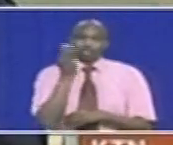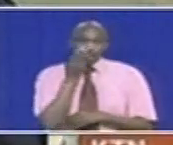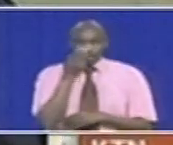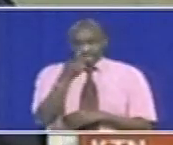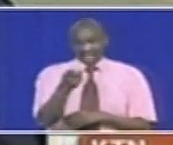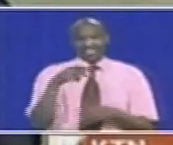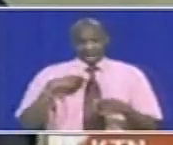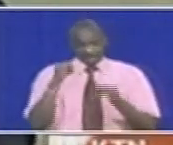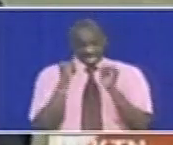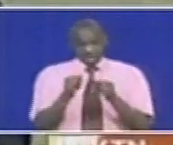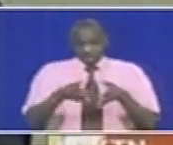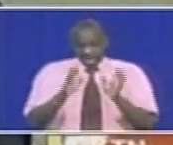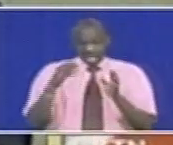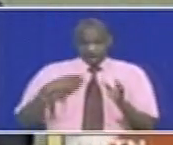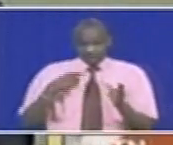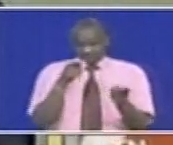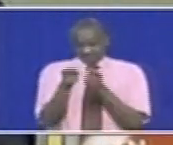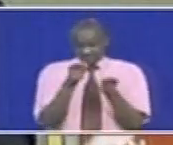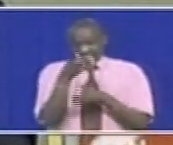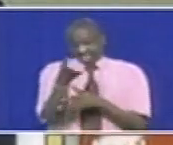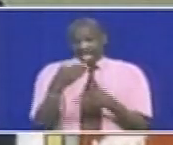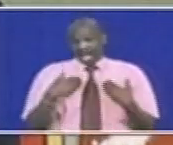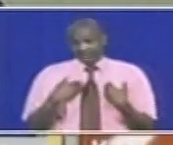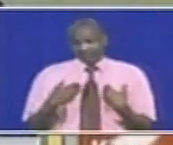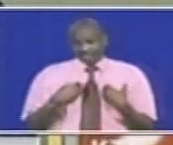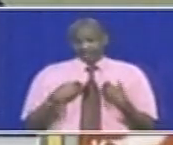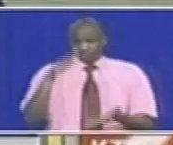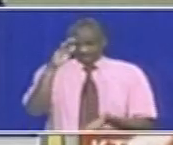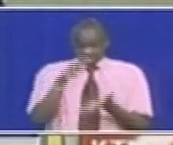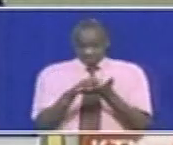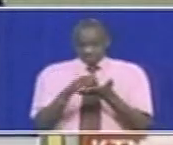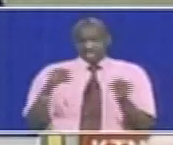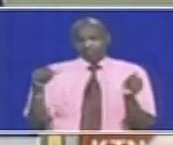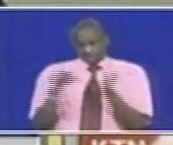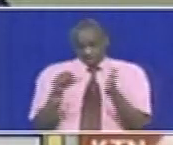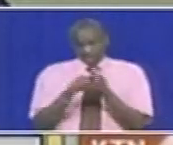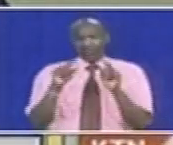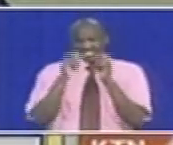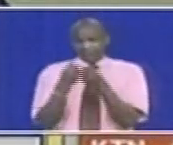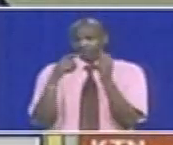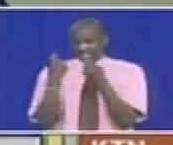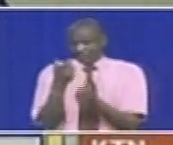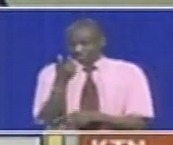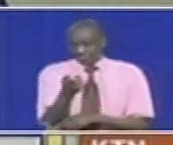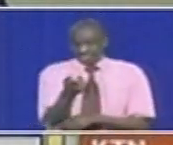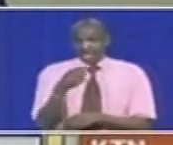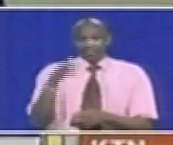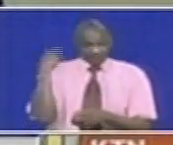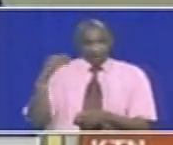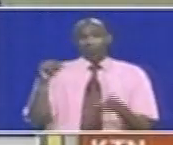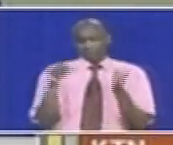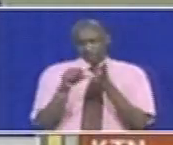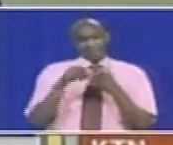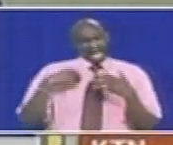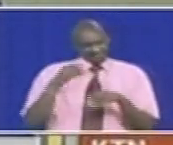mfumo mpya wa utawala umechangia pakubwa katika kupunguza migogoro ya kikabila iliyokuwa imewazonga wenyeji katika